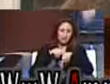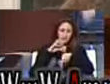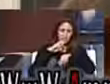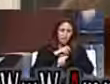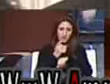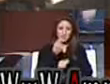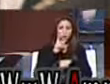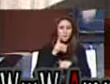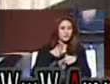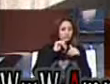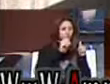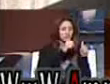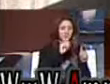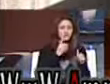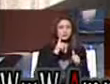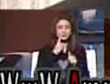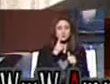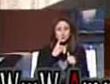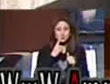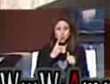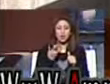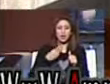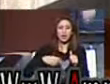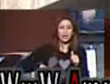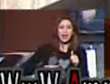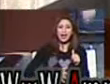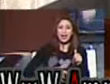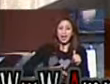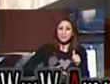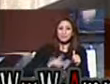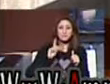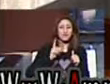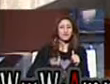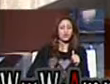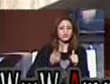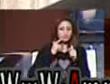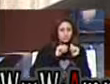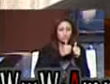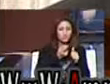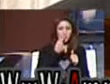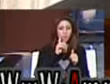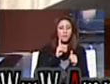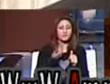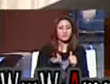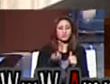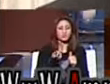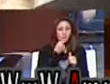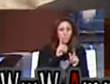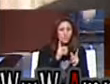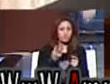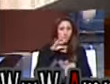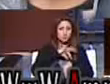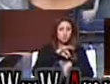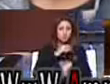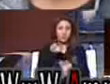بتبقى ناقصه. الادويه بتاعت السكر زي الفيروس الكبد زي الكلام ده كله ده مش موجود. وتروح مثلا المستشفيات العامه برضو ما